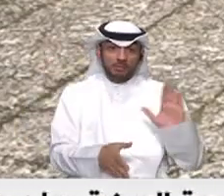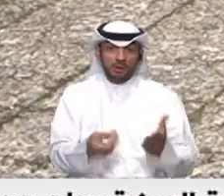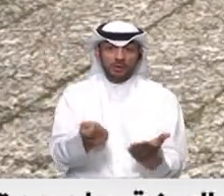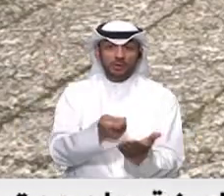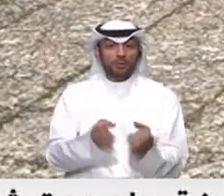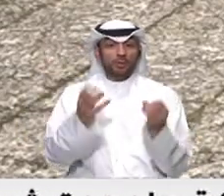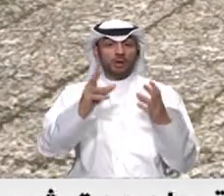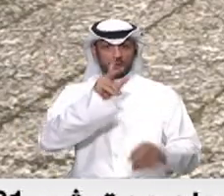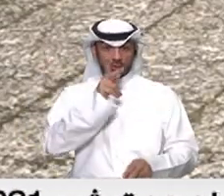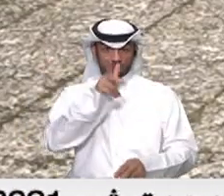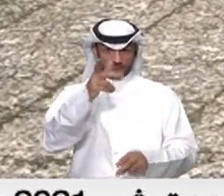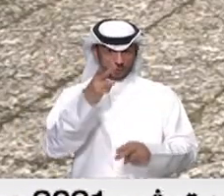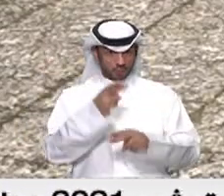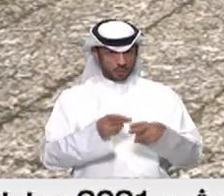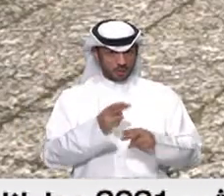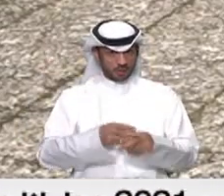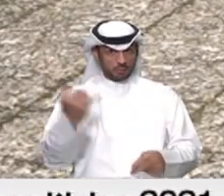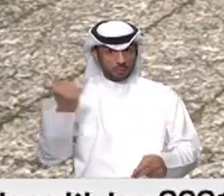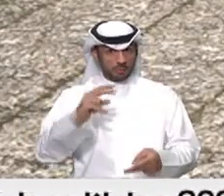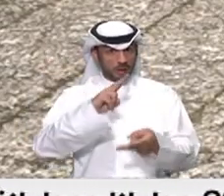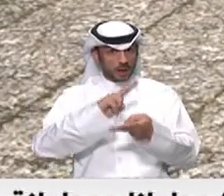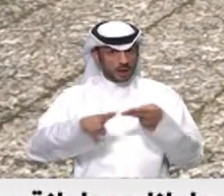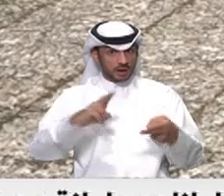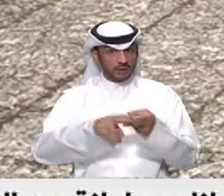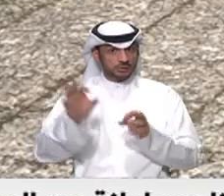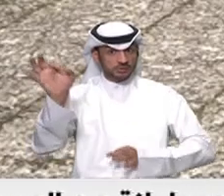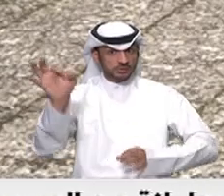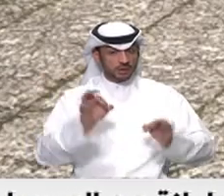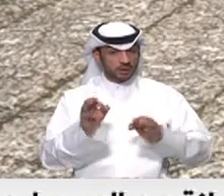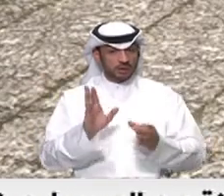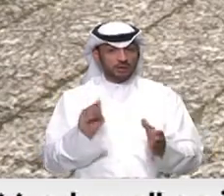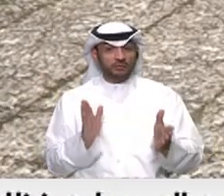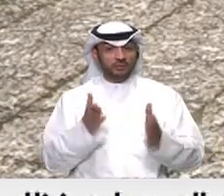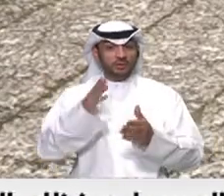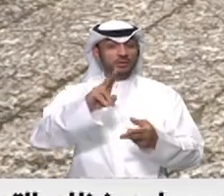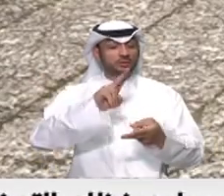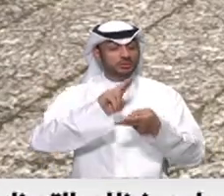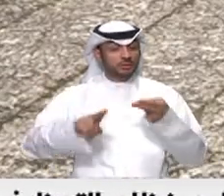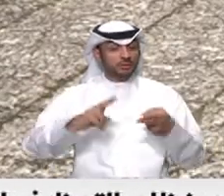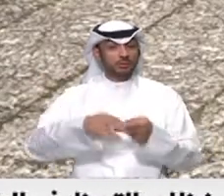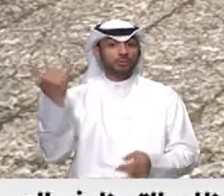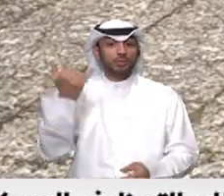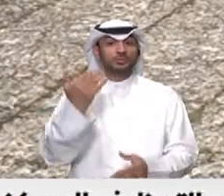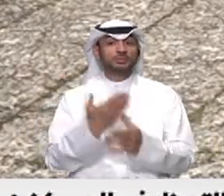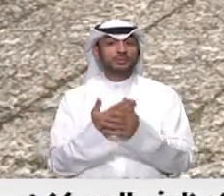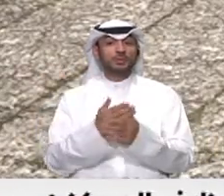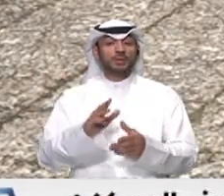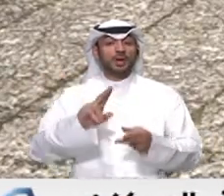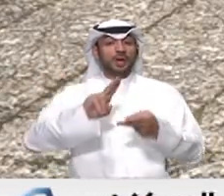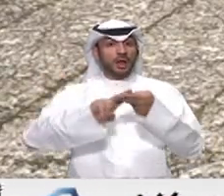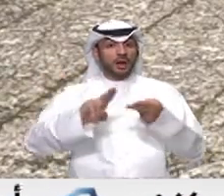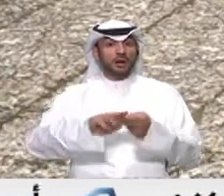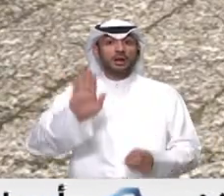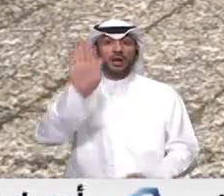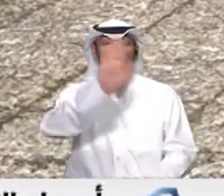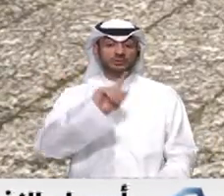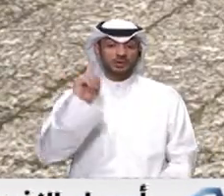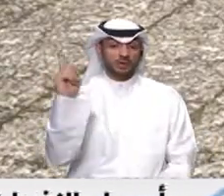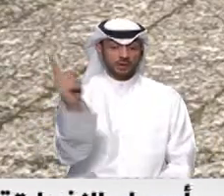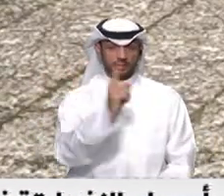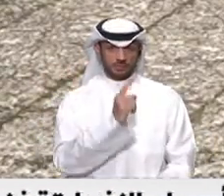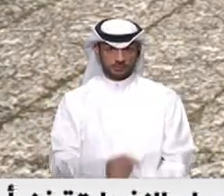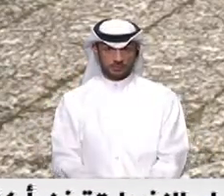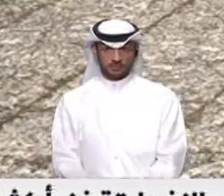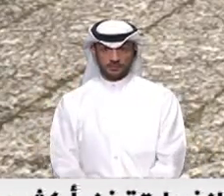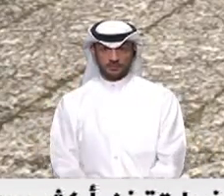دوله الكويت ان الحل السياسي يبقى السبيل الوحيد لانهاء الازمات في المنطقه من مقر الامم المتحده في جناف دينا